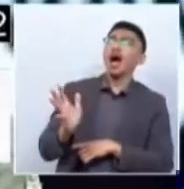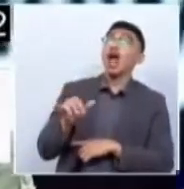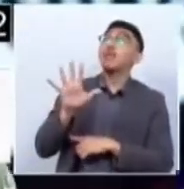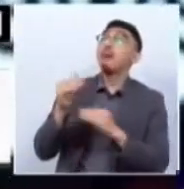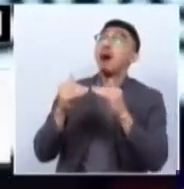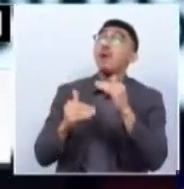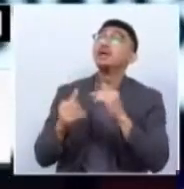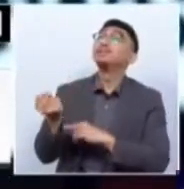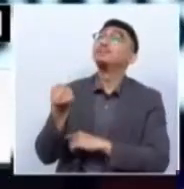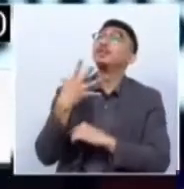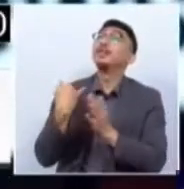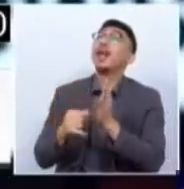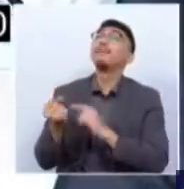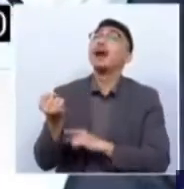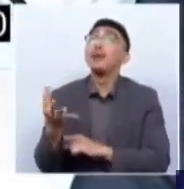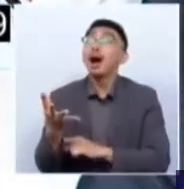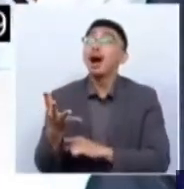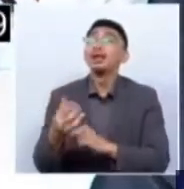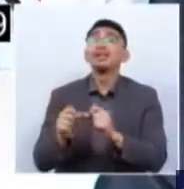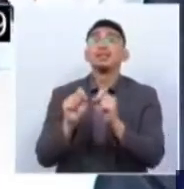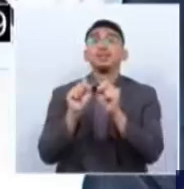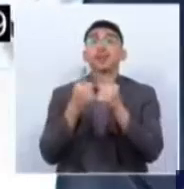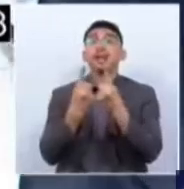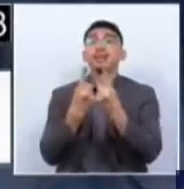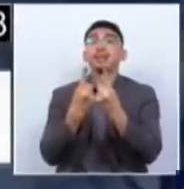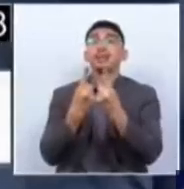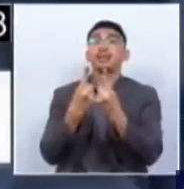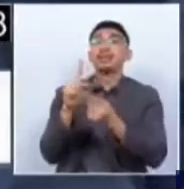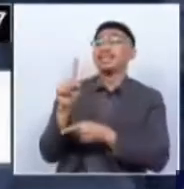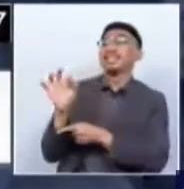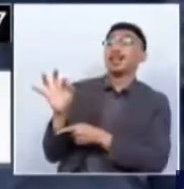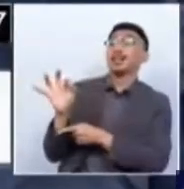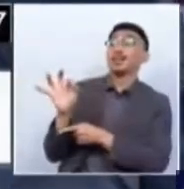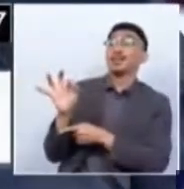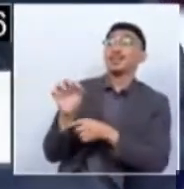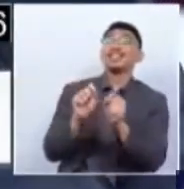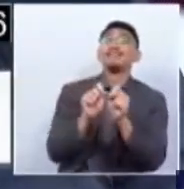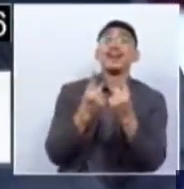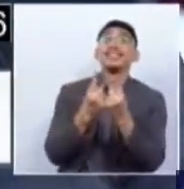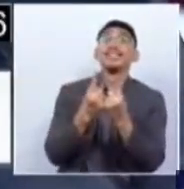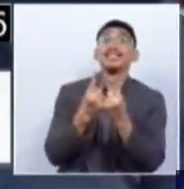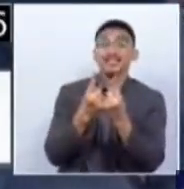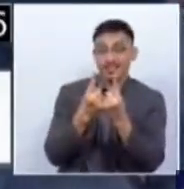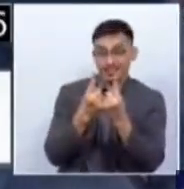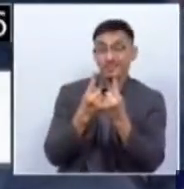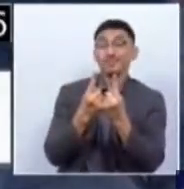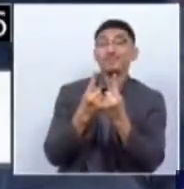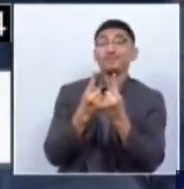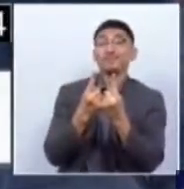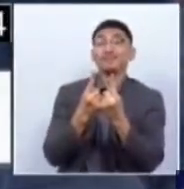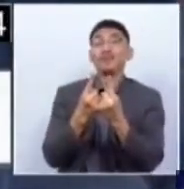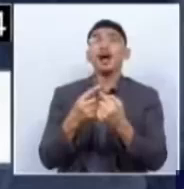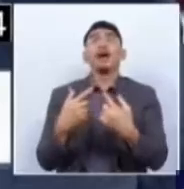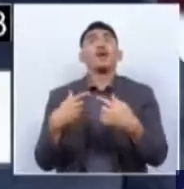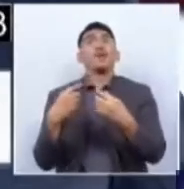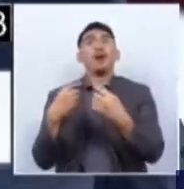berapa 11 Mas dari 100 ini sedikit ngajari kendel Mas Anis